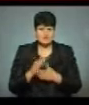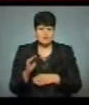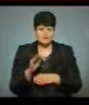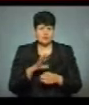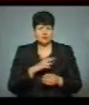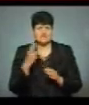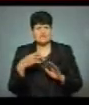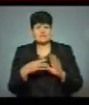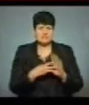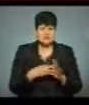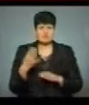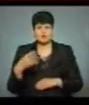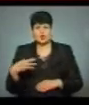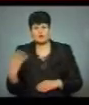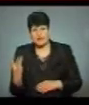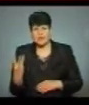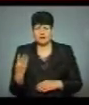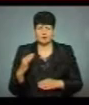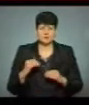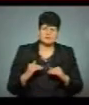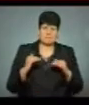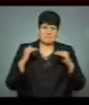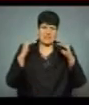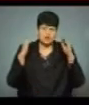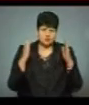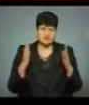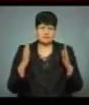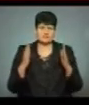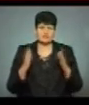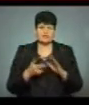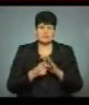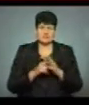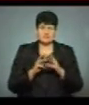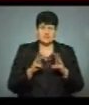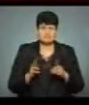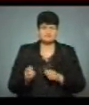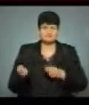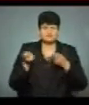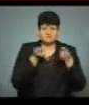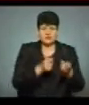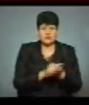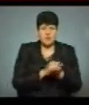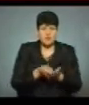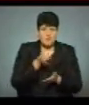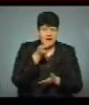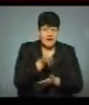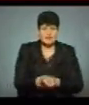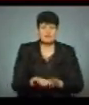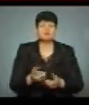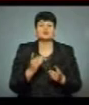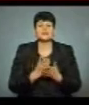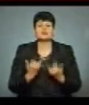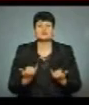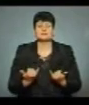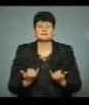і 38, 43, далі вони поступово збільшувалися, вже до Кабміну возили деякі документи. Так. Що маємо на